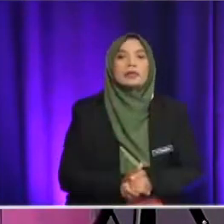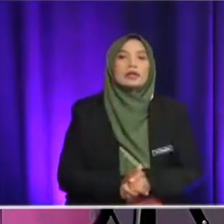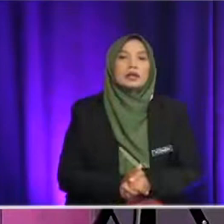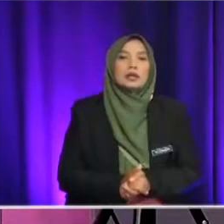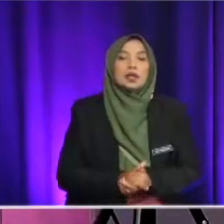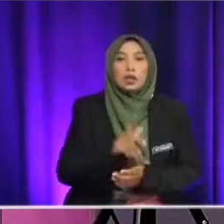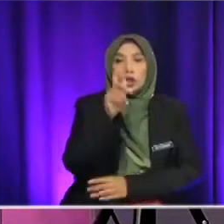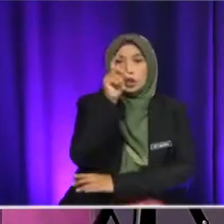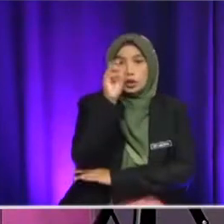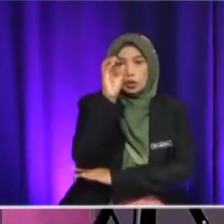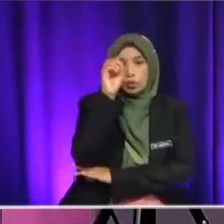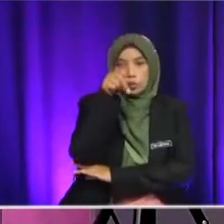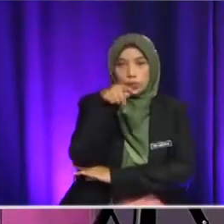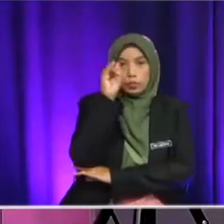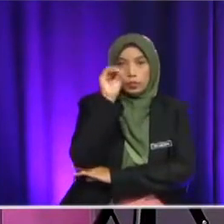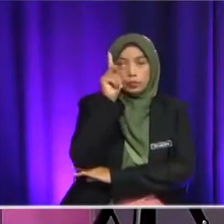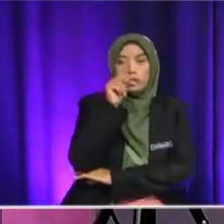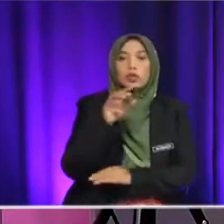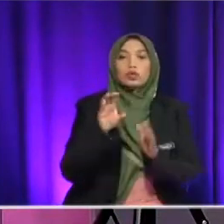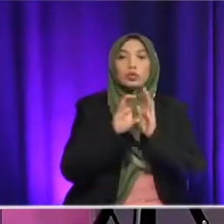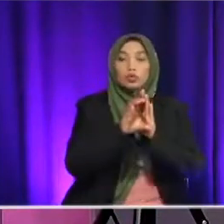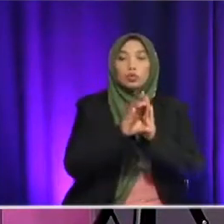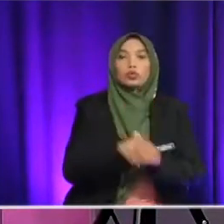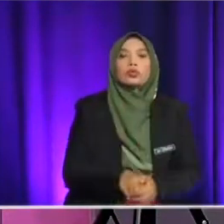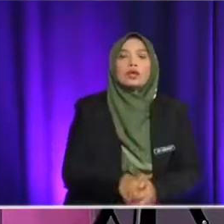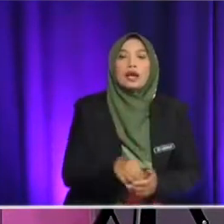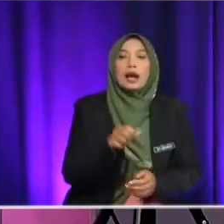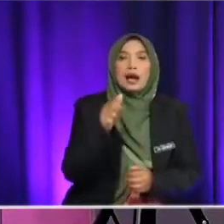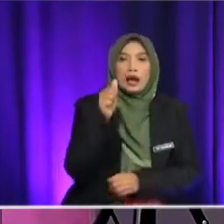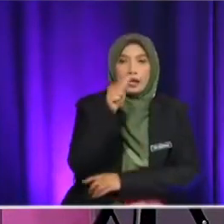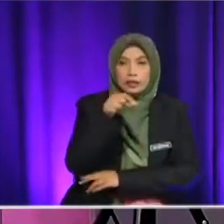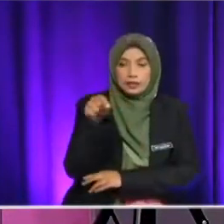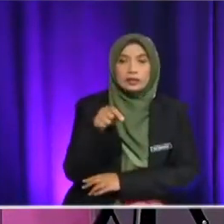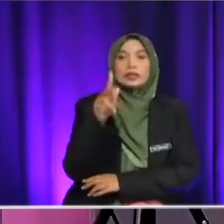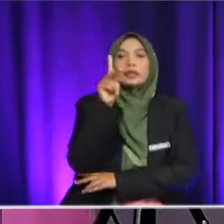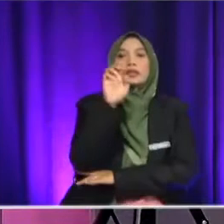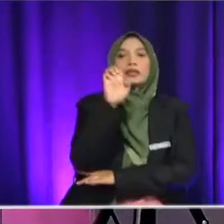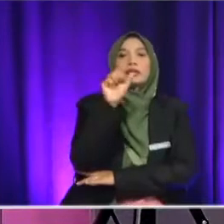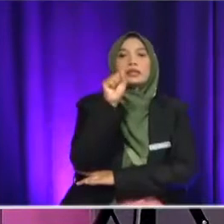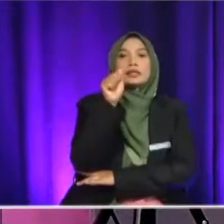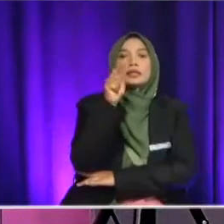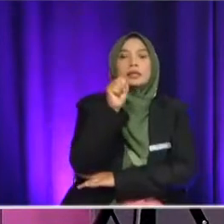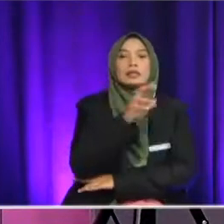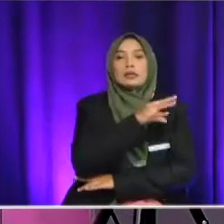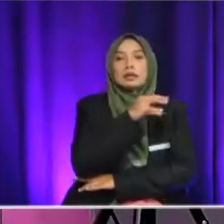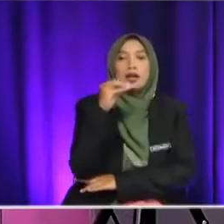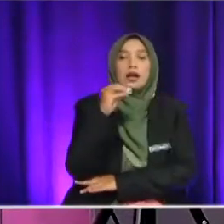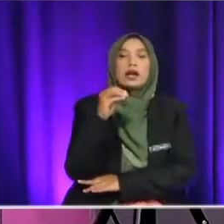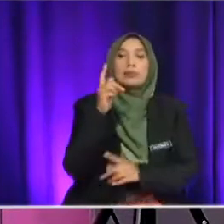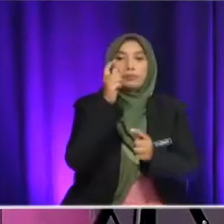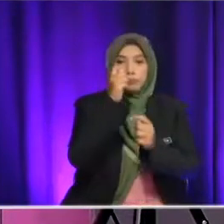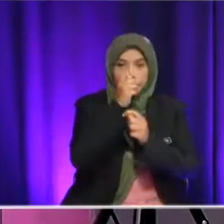contoh, ayat kesan dan juga ayat penegasan. Jadi, apakah itu ayat topik?